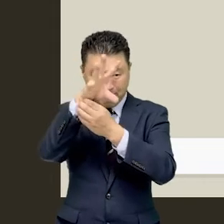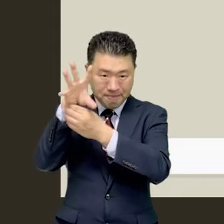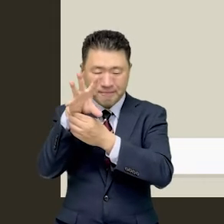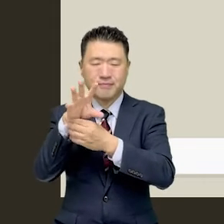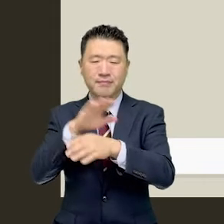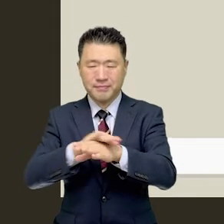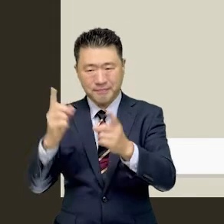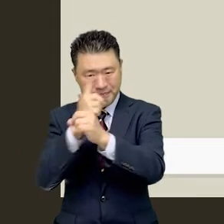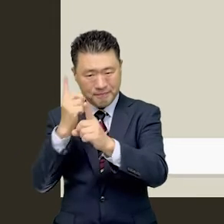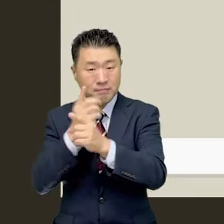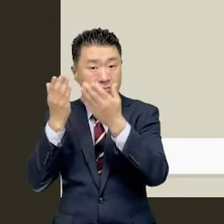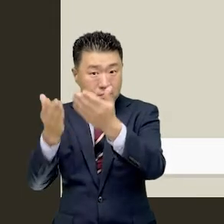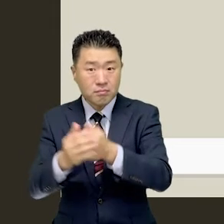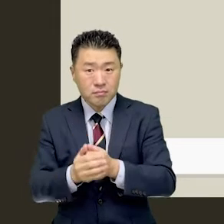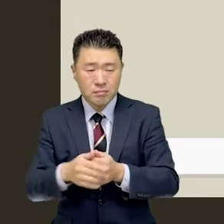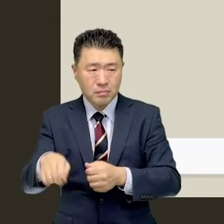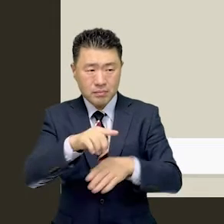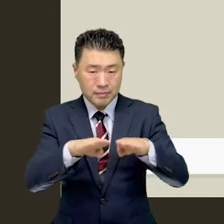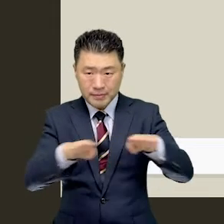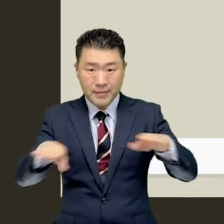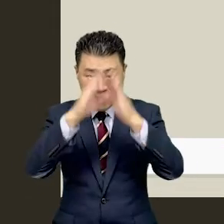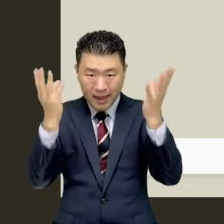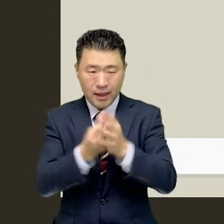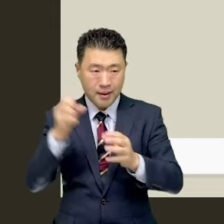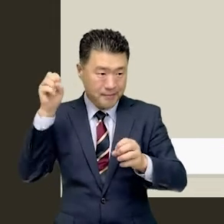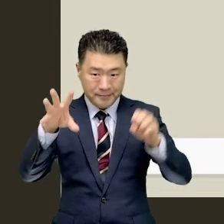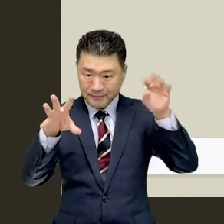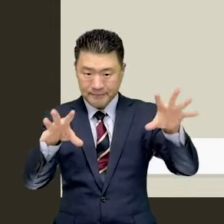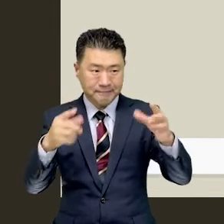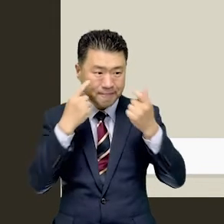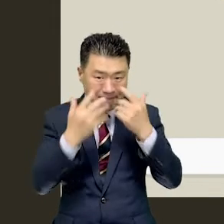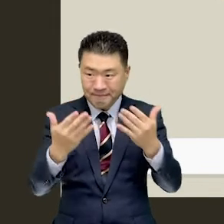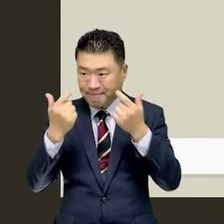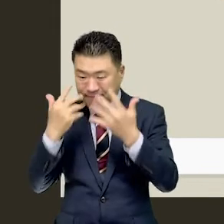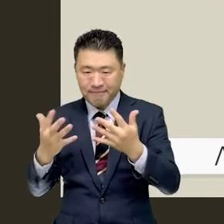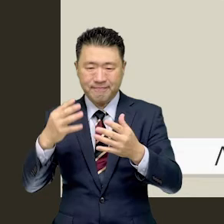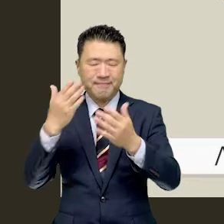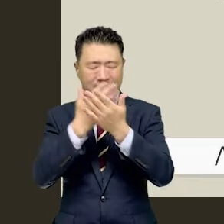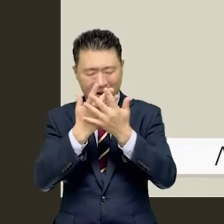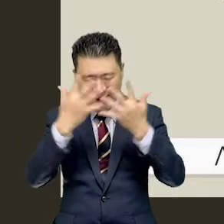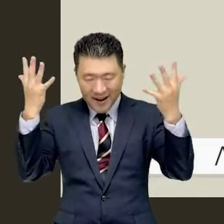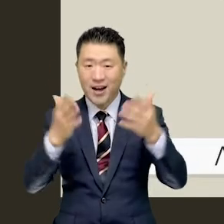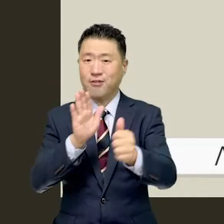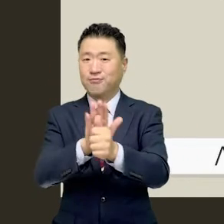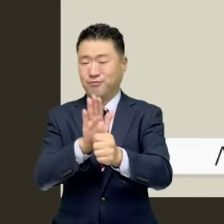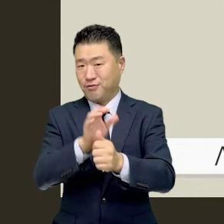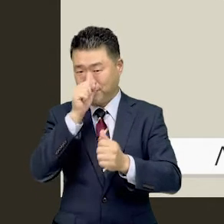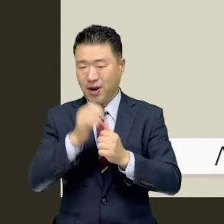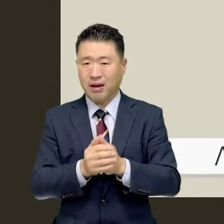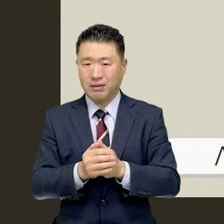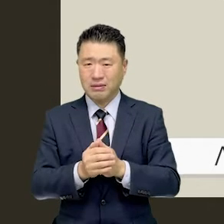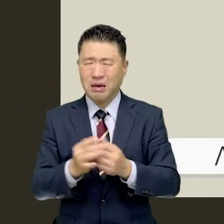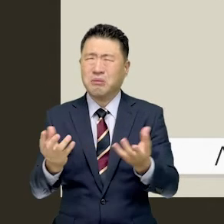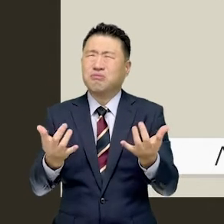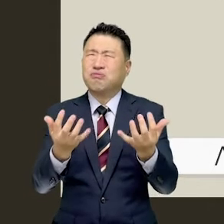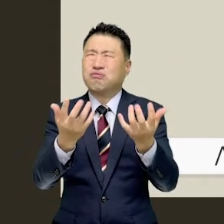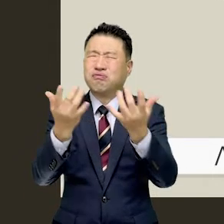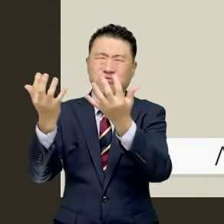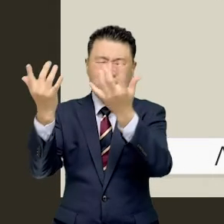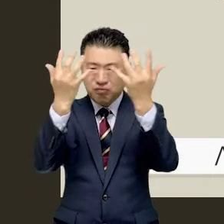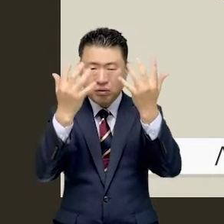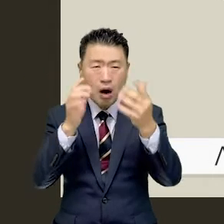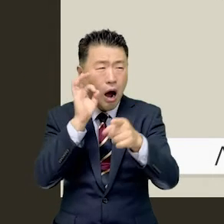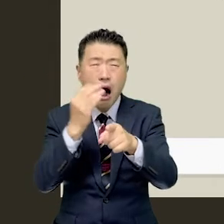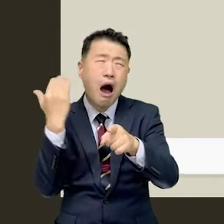개선하는데요. 바닥의 모든 곳에 조명이 골고루 비치게 합니다. 시야를 가린 연기나 증기로 넘어질 위험이